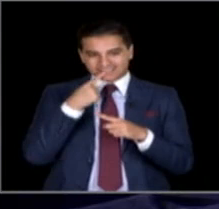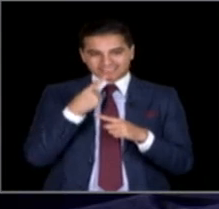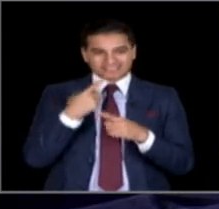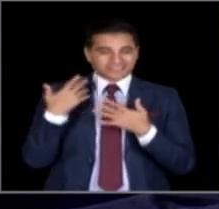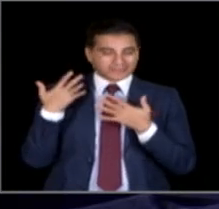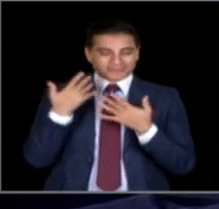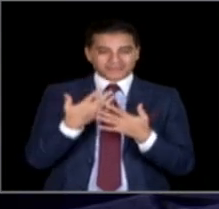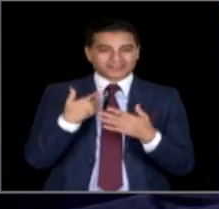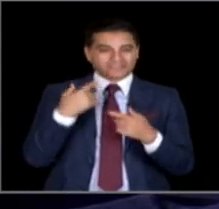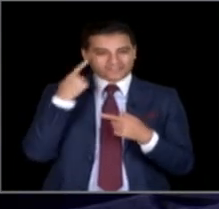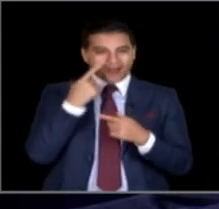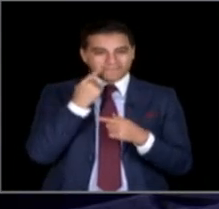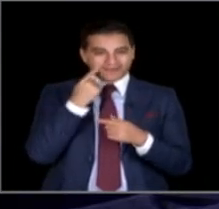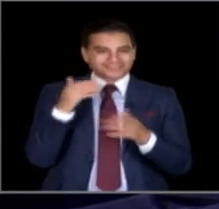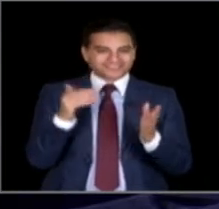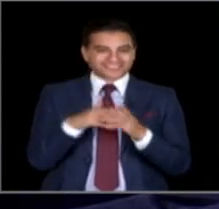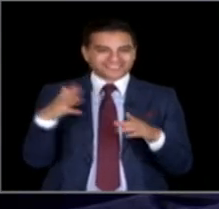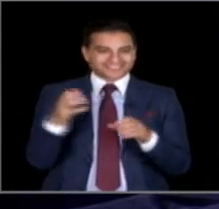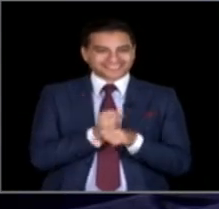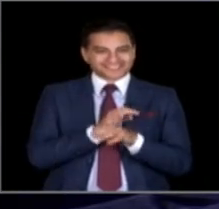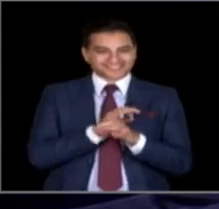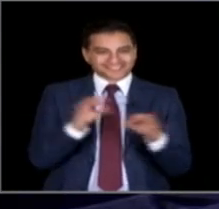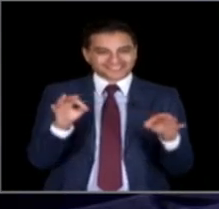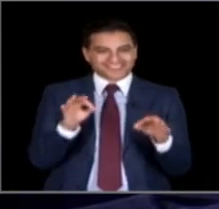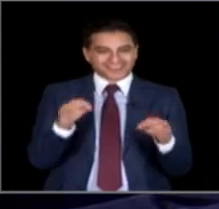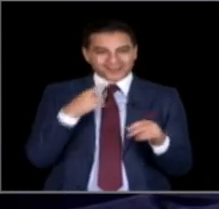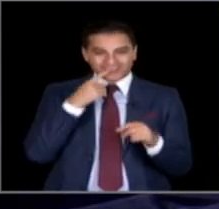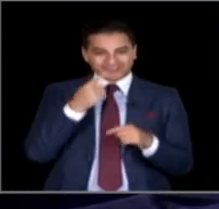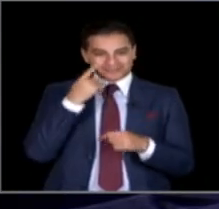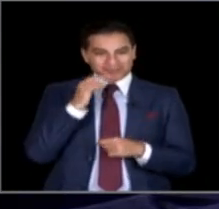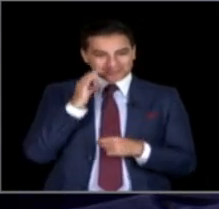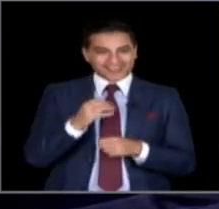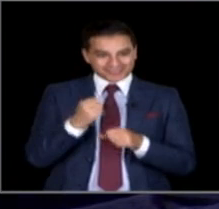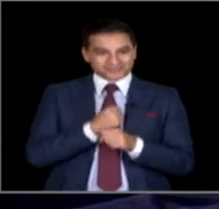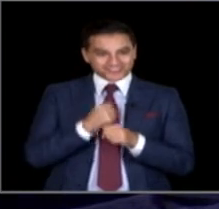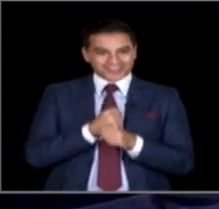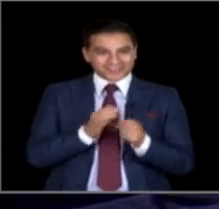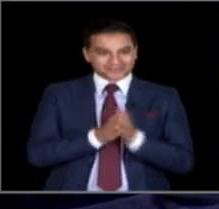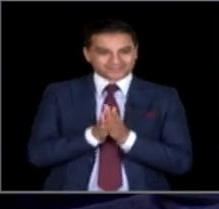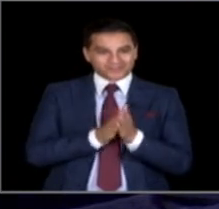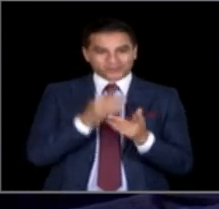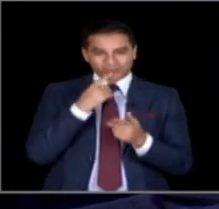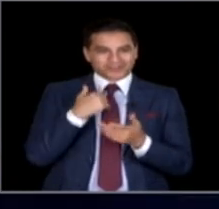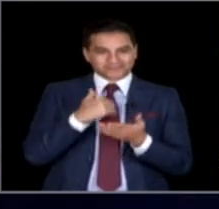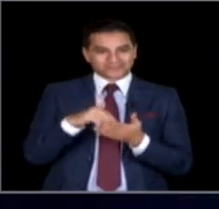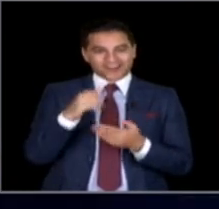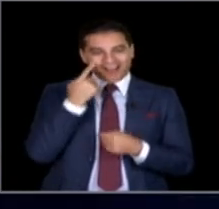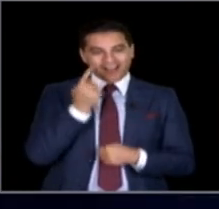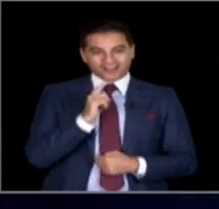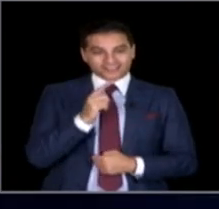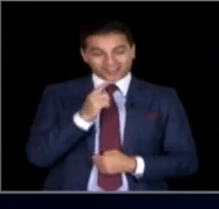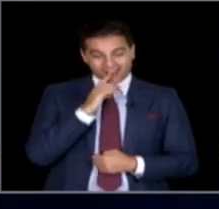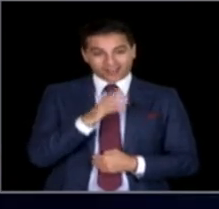كتير، بس هما كانوا فاكريني بهزر يعني. لما خدت الكاس قالوا لي لا انت كنت واخده الموضوع بجد. قلت لهم انا كنتش داخله اهزر. انتوا